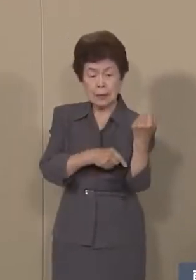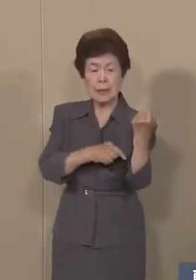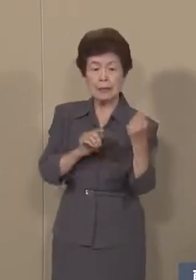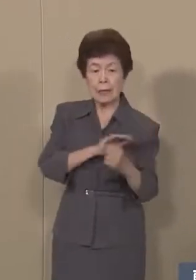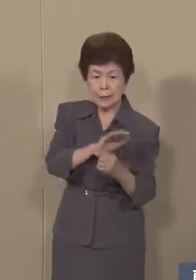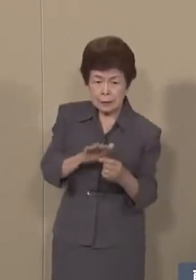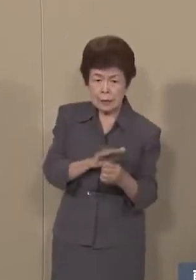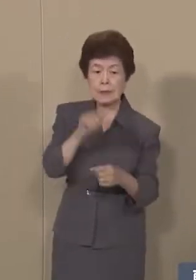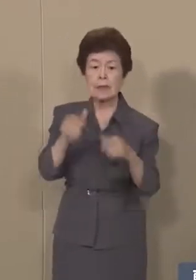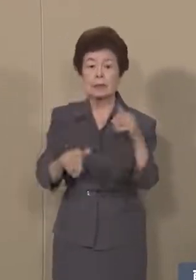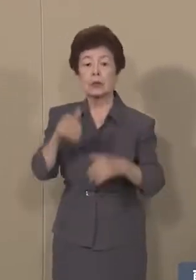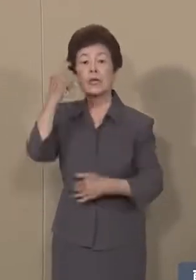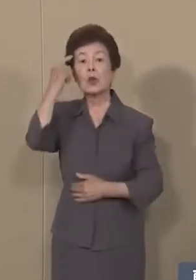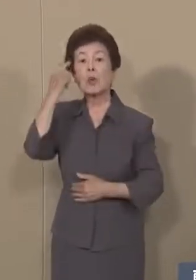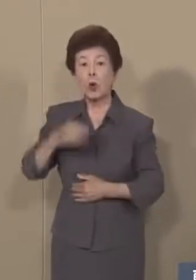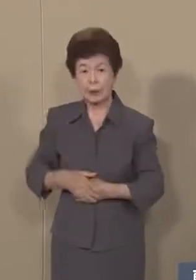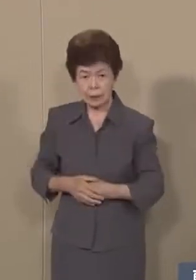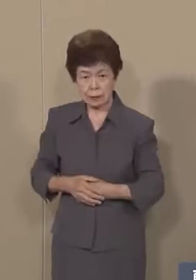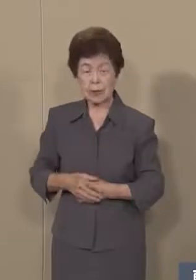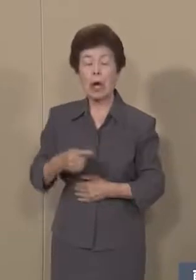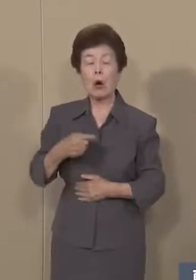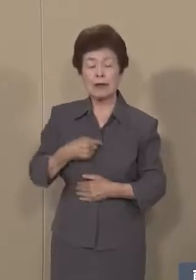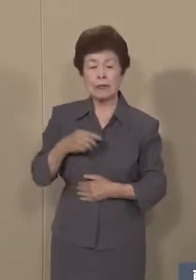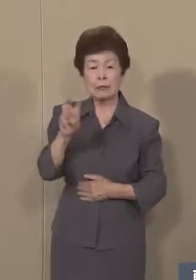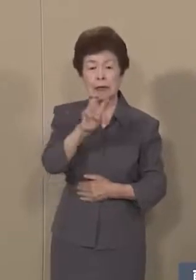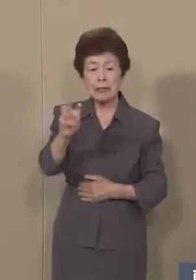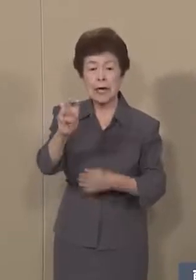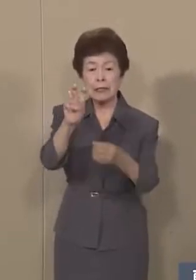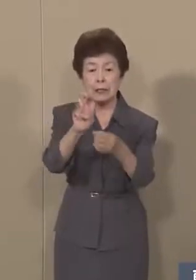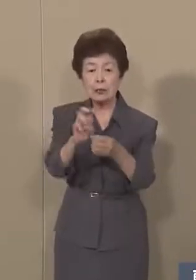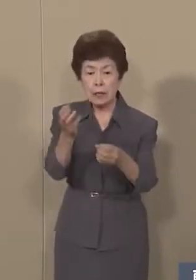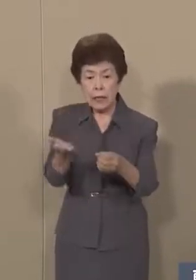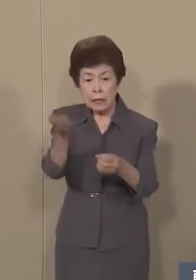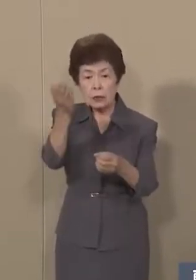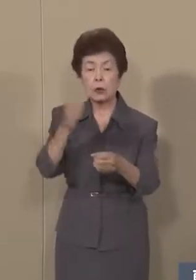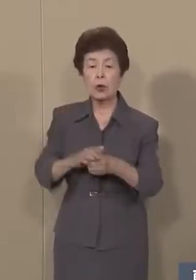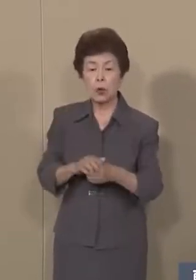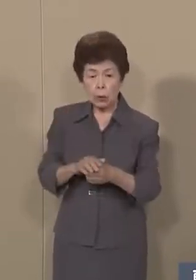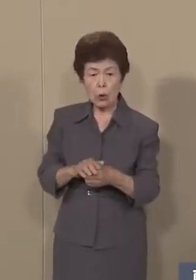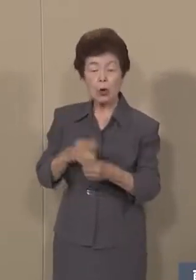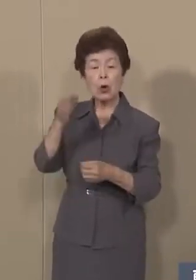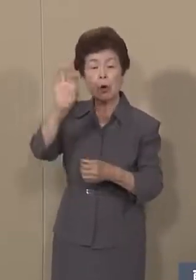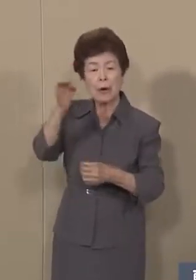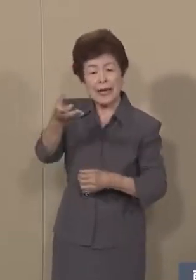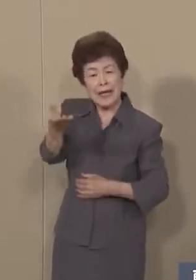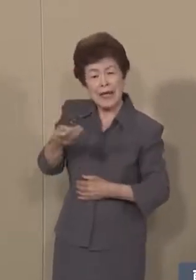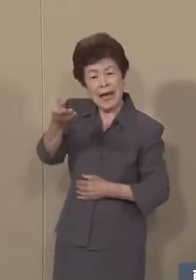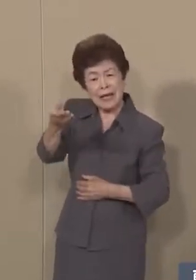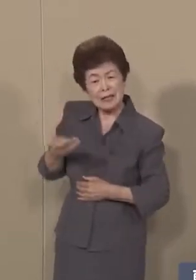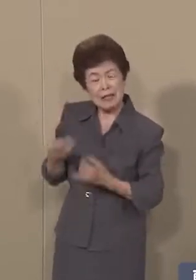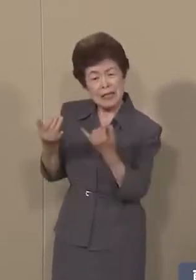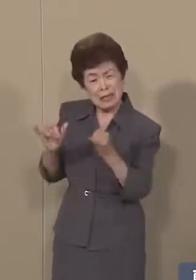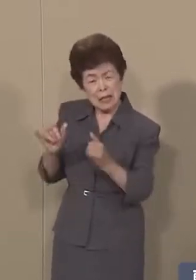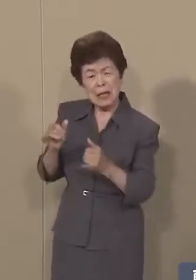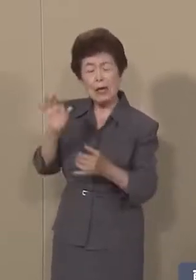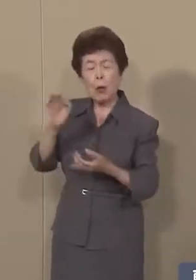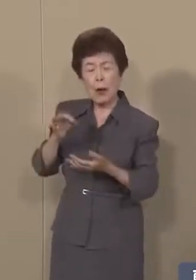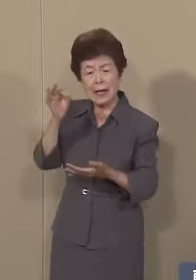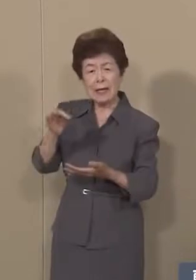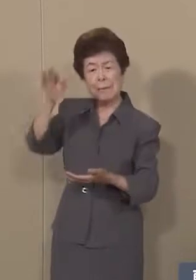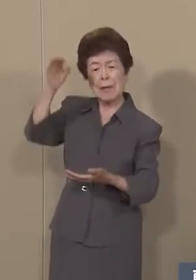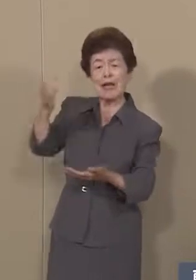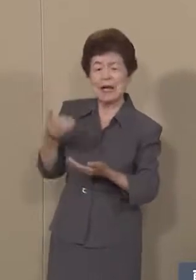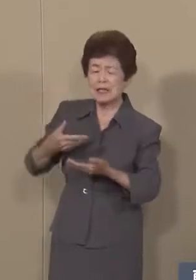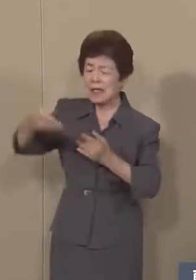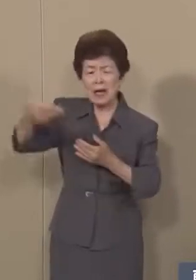思います私は30年以上にわたりサラ金ヤミ金がなどから多額の借金をして返済